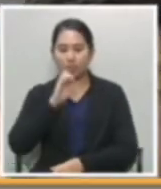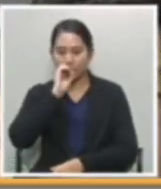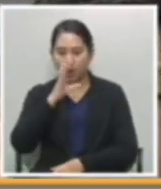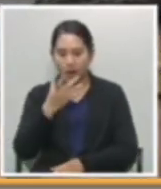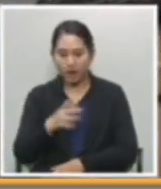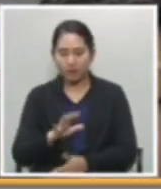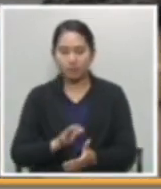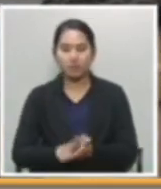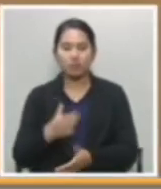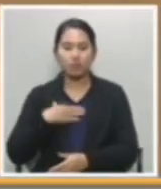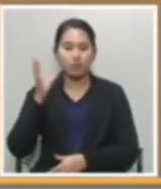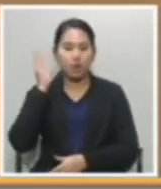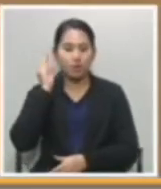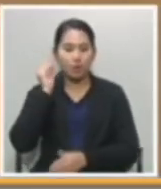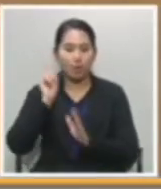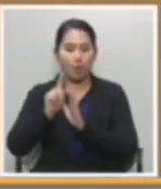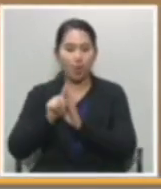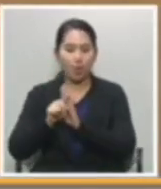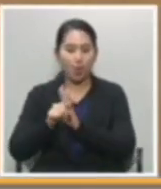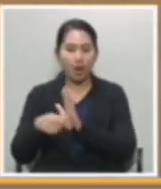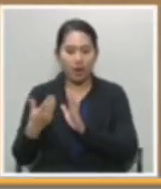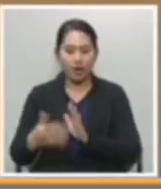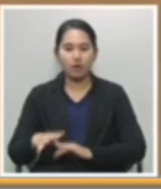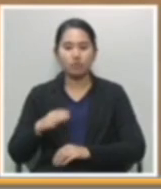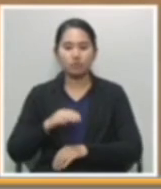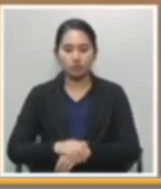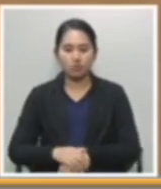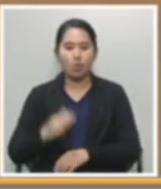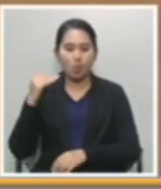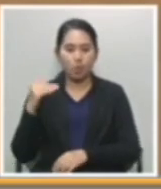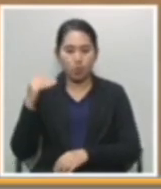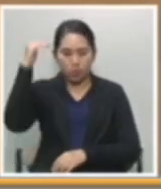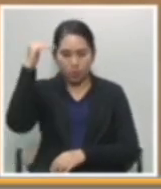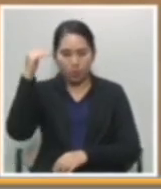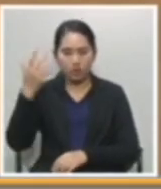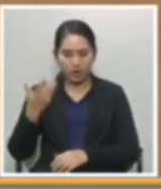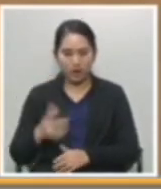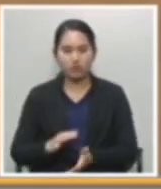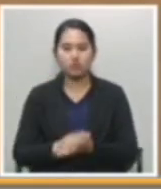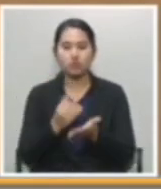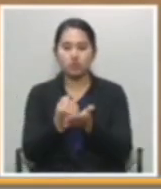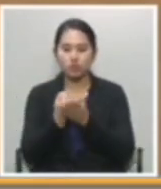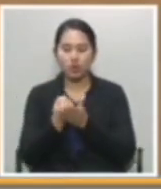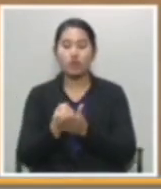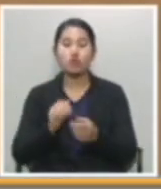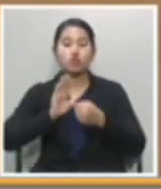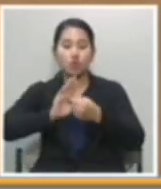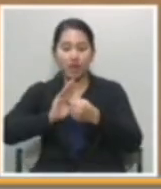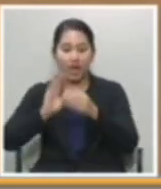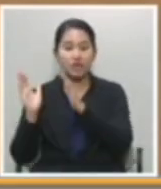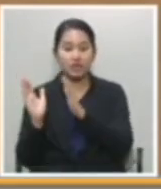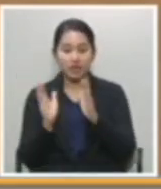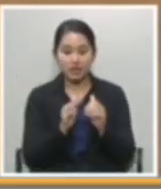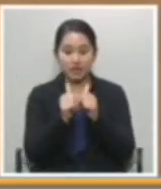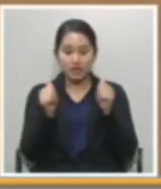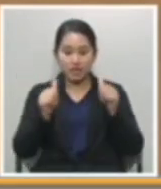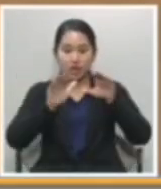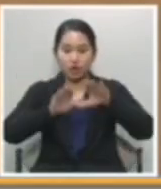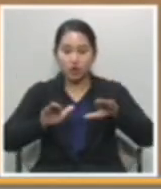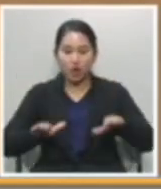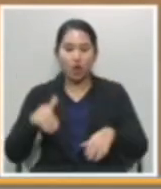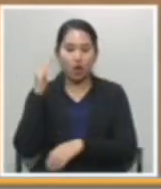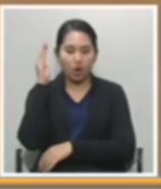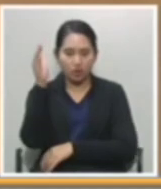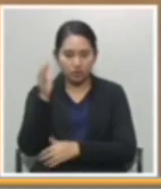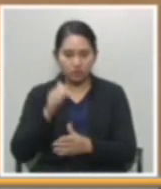ฟังท่านมาหลายนาทีแล้วท่านเป็นผู้หลักผู้ใหญ่แล้วนะครับ ครับ ขอให้เป็นแบบอย่างให้กับส.ส.รุ่นน้องเขานะ